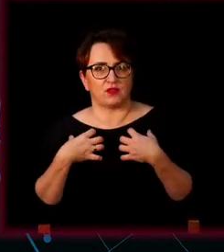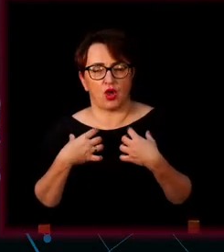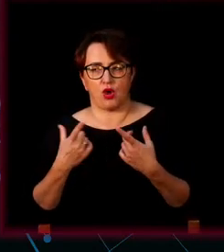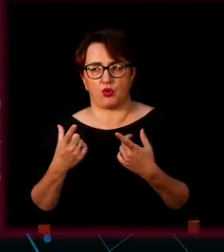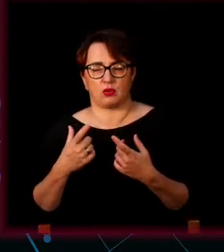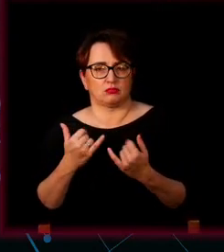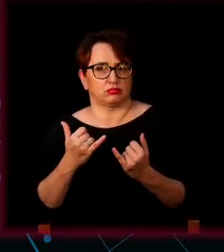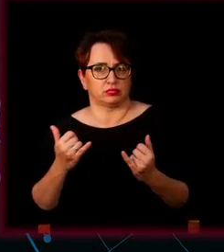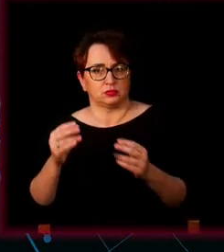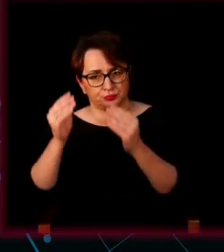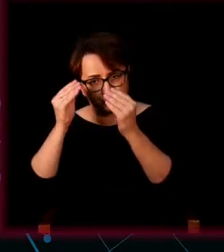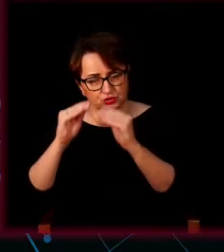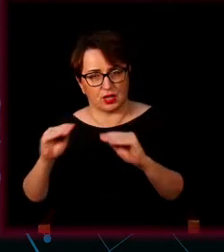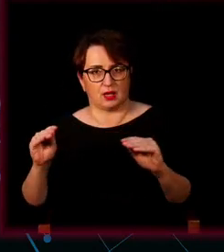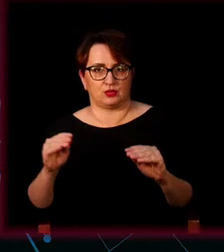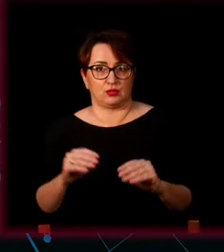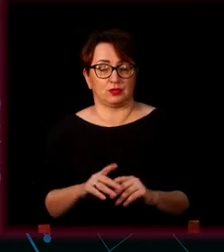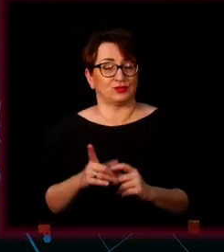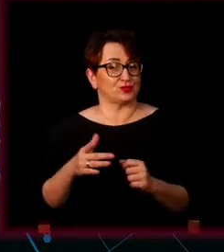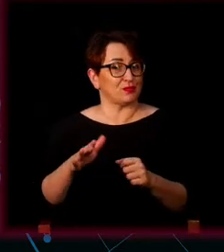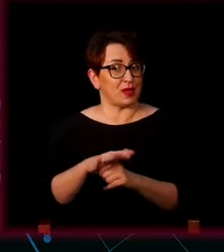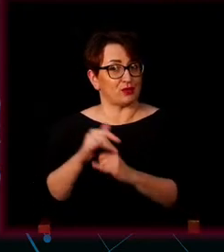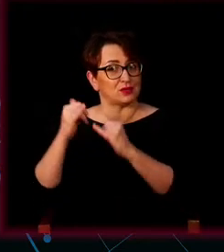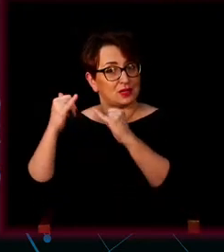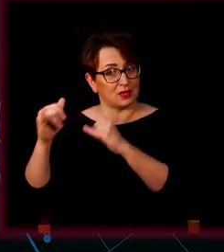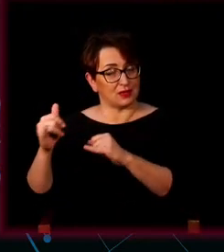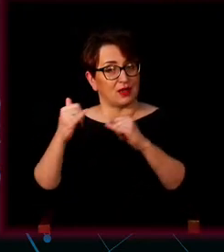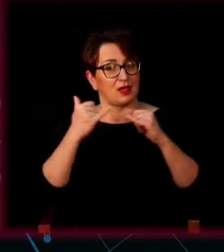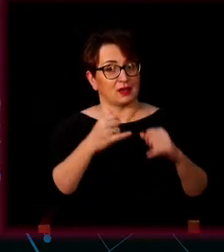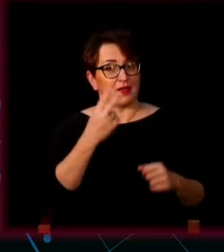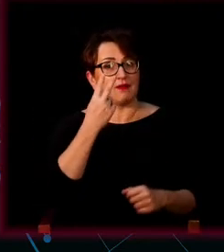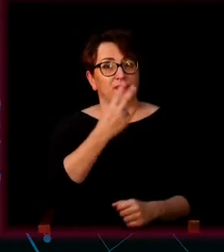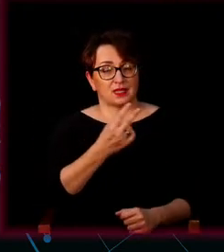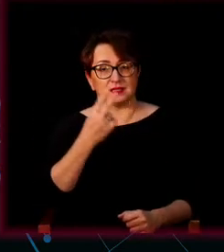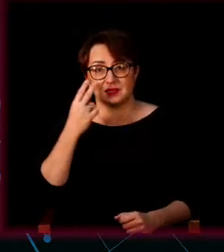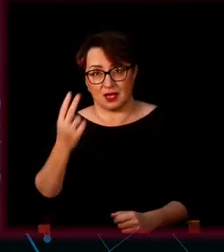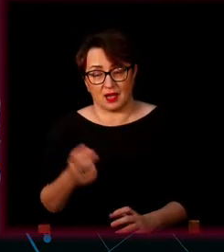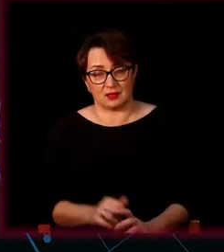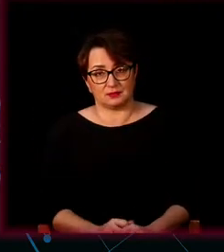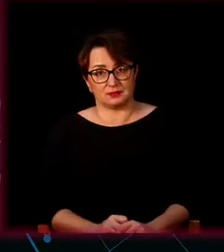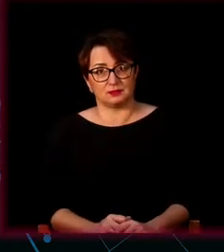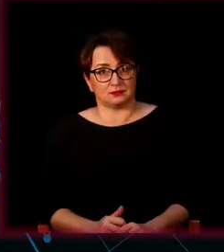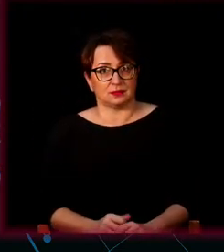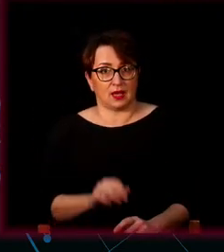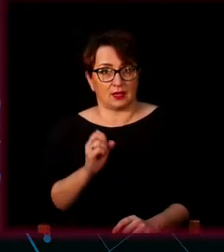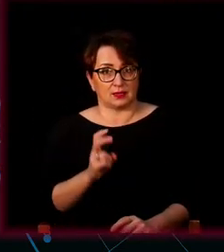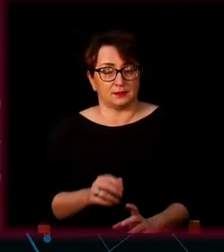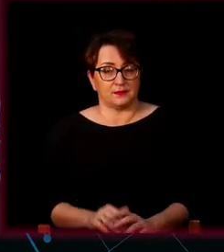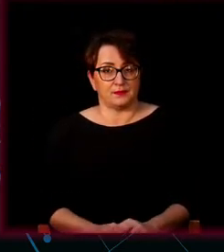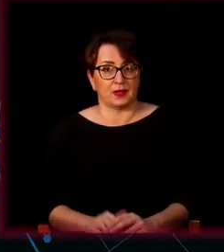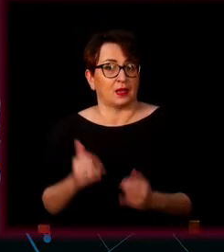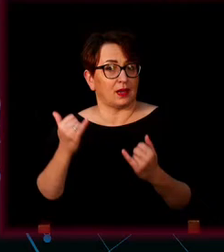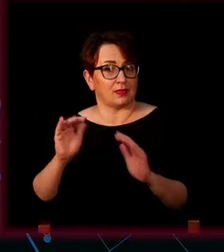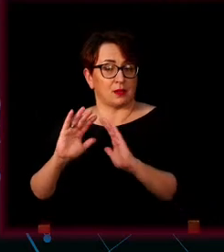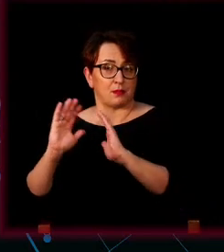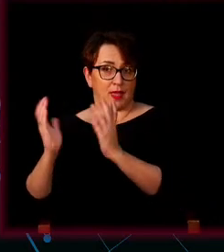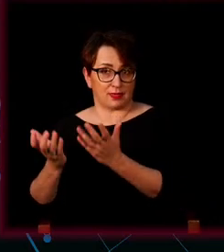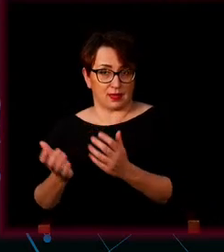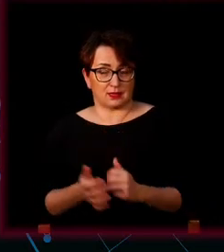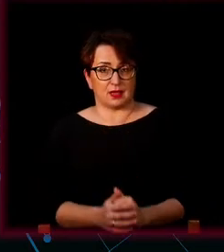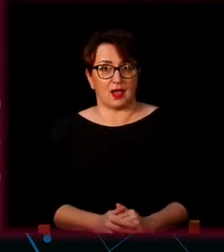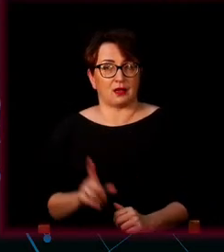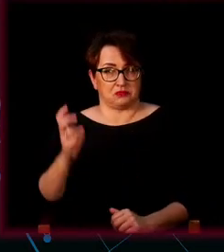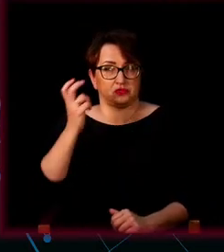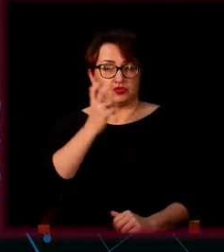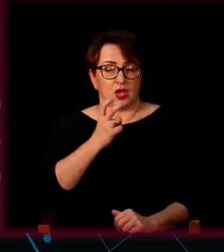poszanowaniu tej natury. Także też zupełnie jakby inna wizja tak innej planety, ale też